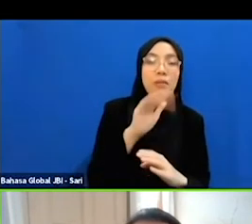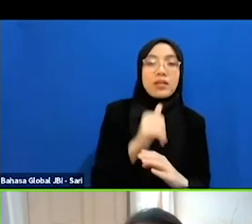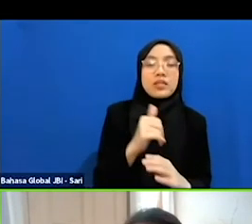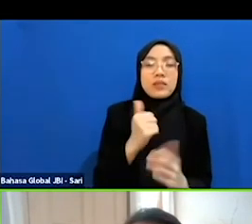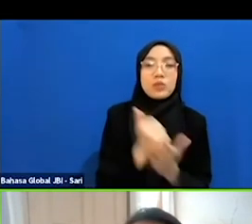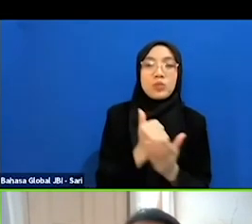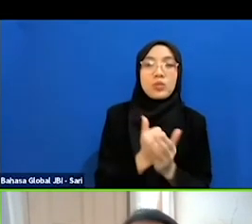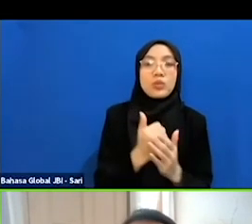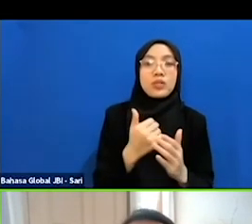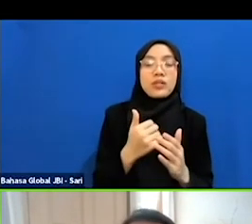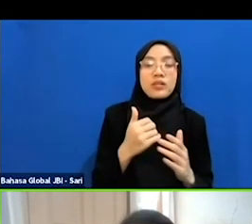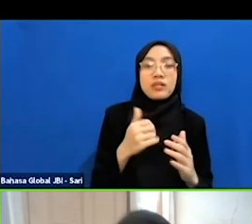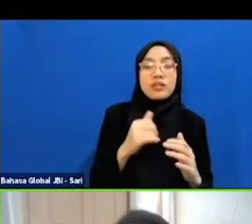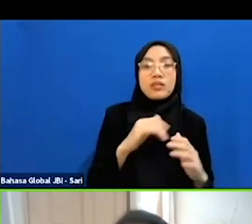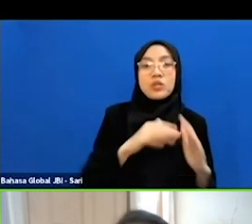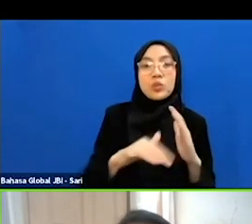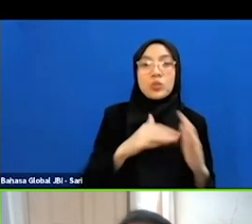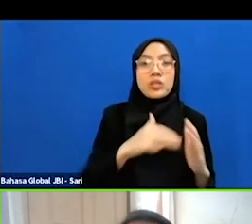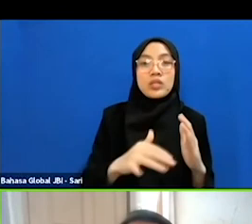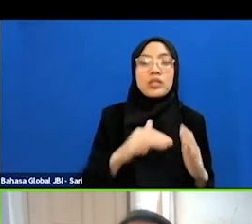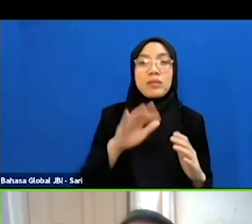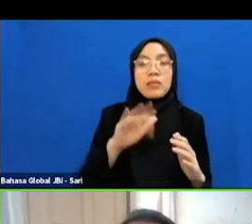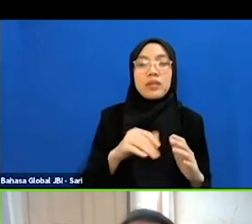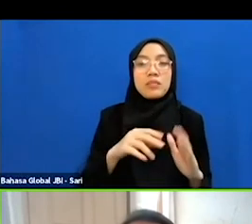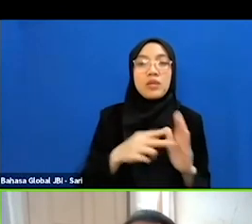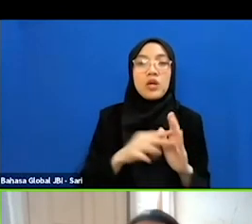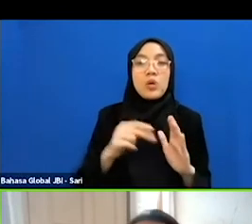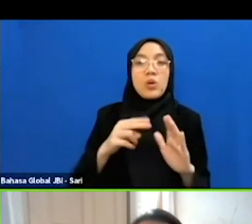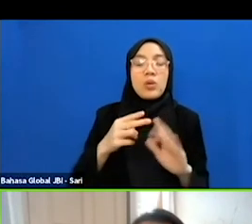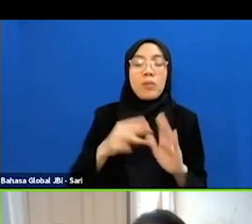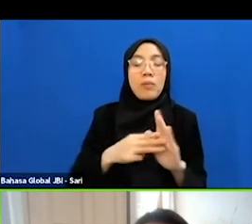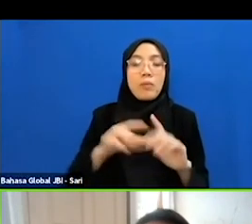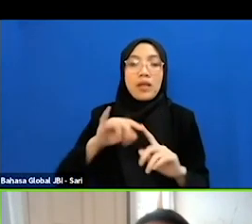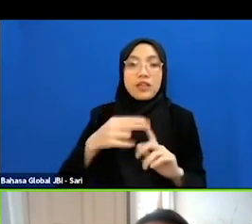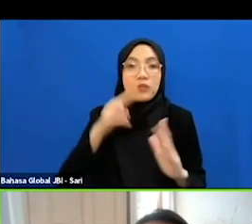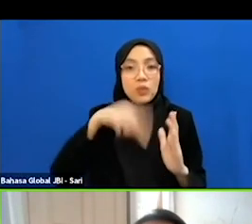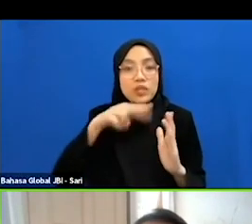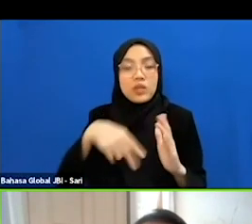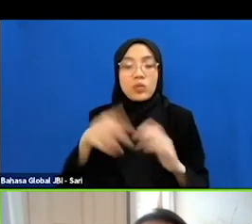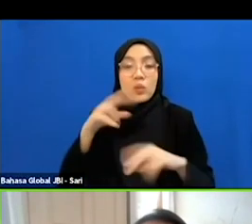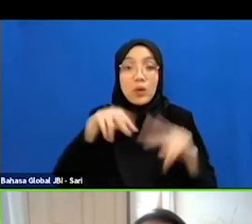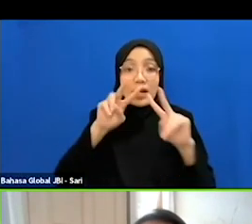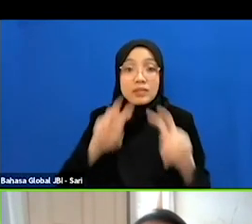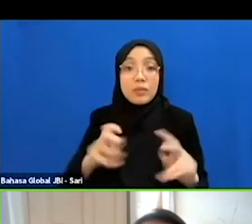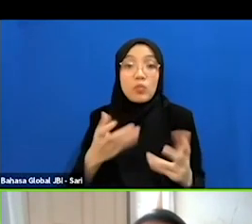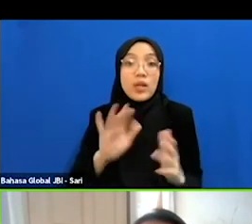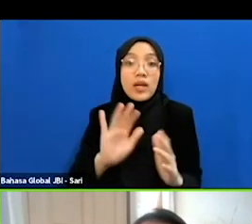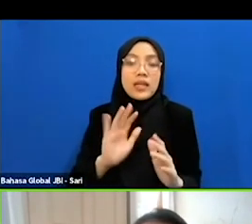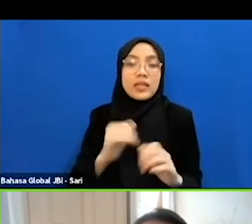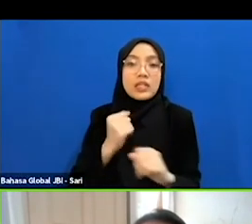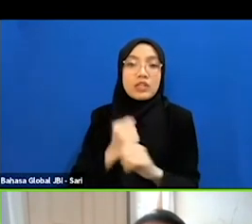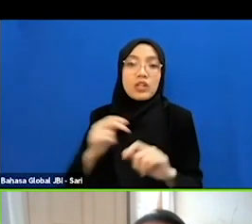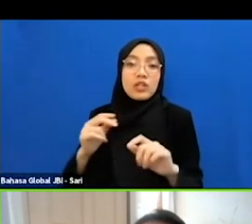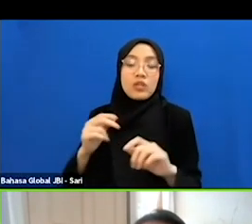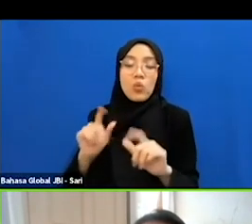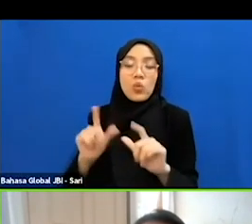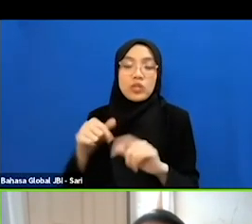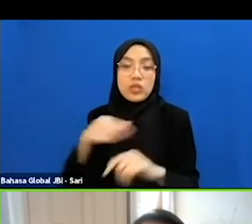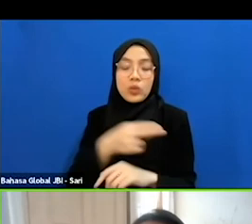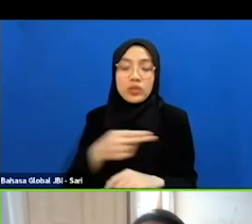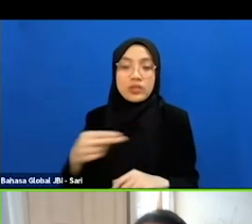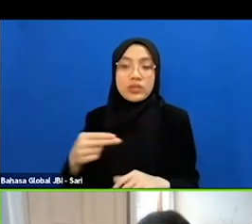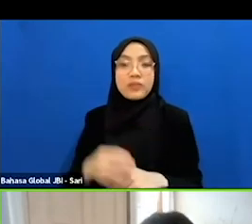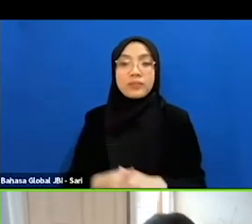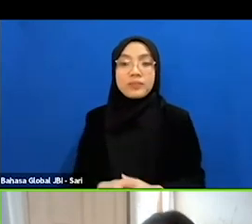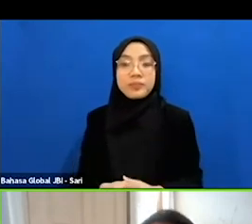sebagai Desta gitu ya atau studi pasti normatif atau bacaan terkait proses menetapkan dengan titik tekan greenwashing Indonesia dan